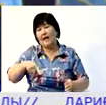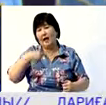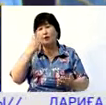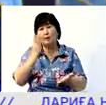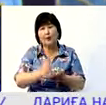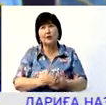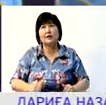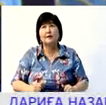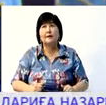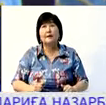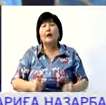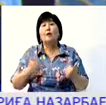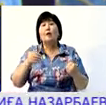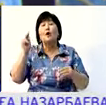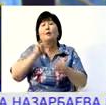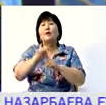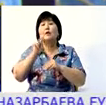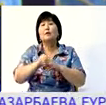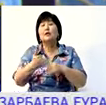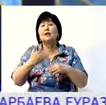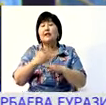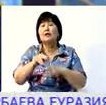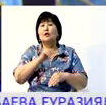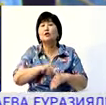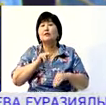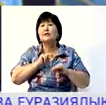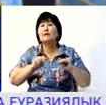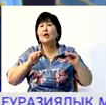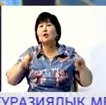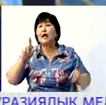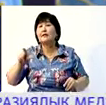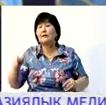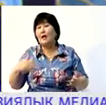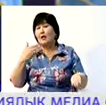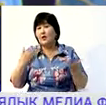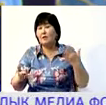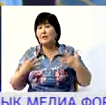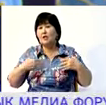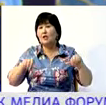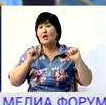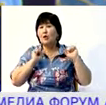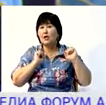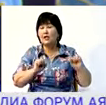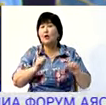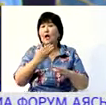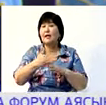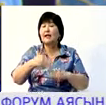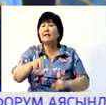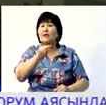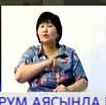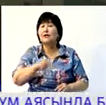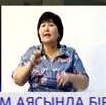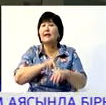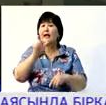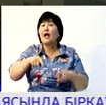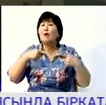отыр. Өрлеу дегеніміз білім беру саласында жұмыс істеп жатқан ұстаздарымыздың немесе денсаулық сақтау саласында істеп жатқан